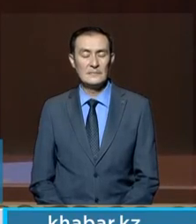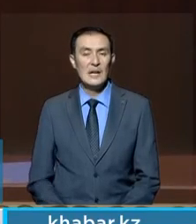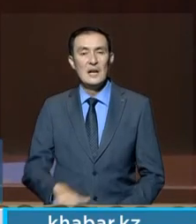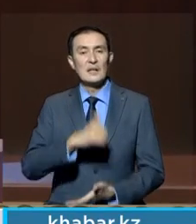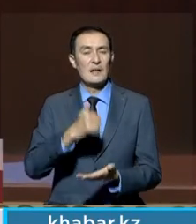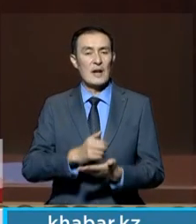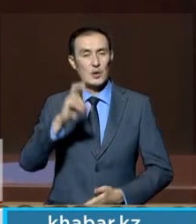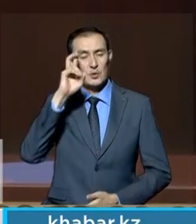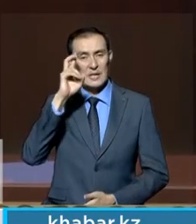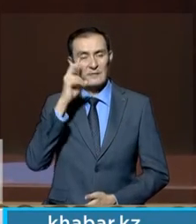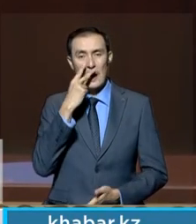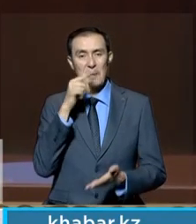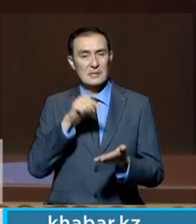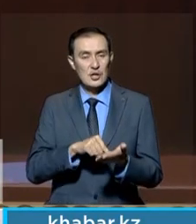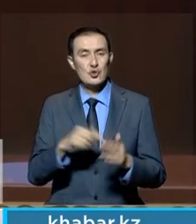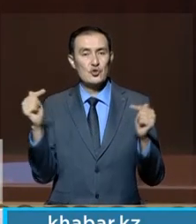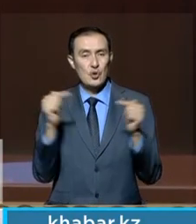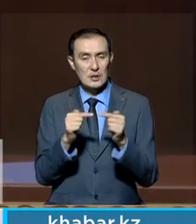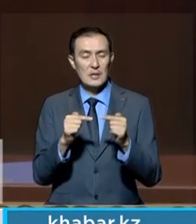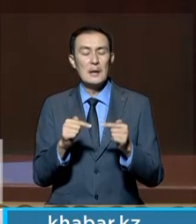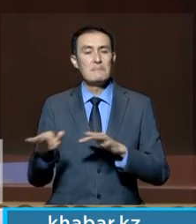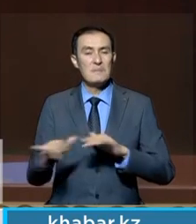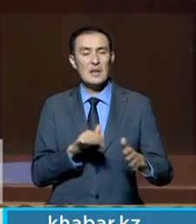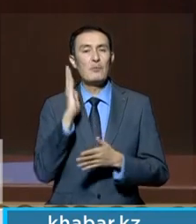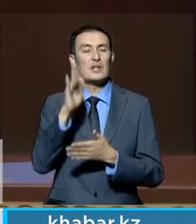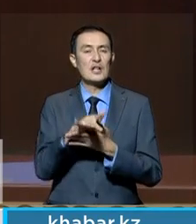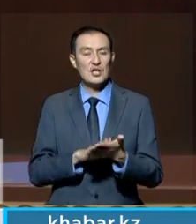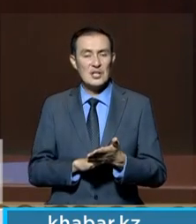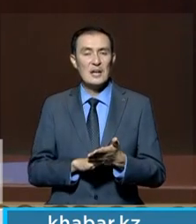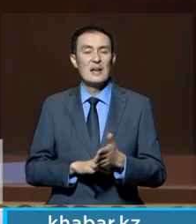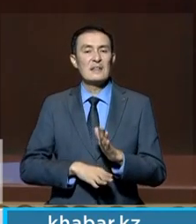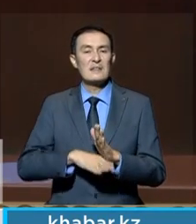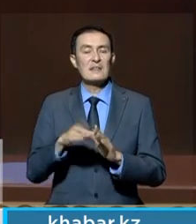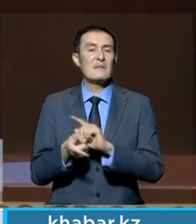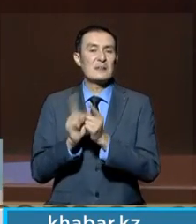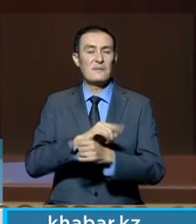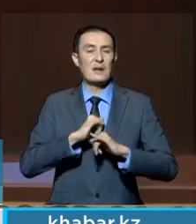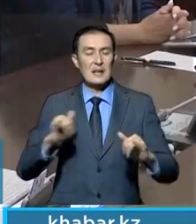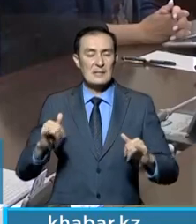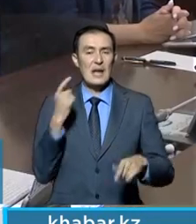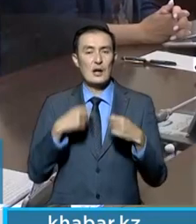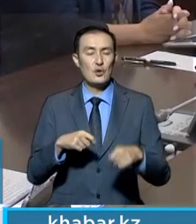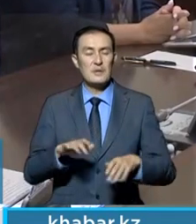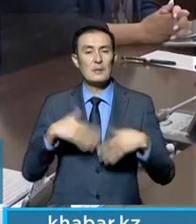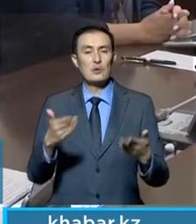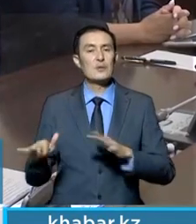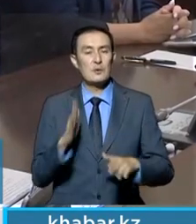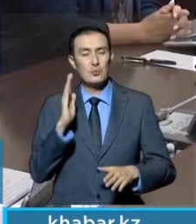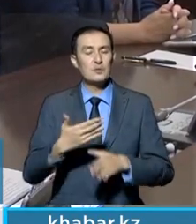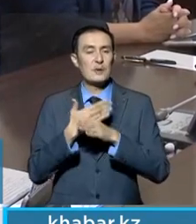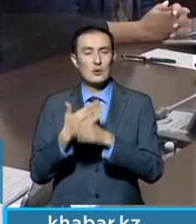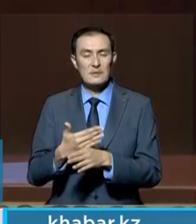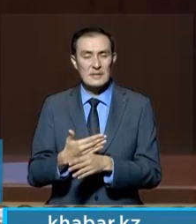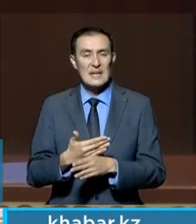Глава государства обозначил четкие и конкретные меры по дальнейшей диверсификации экономики. Все предложенные меры будут